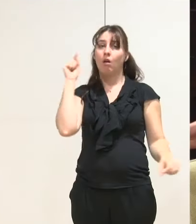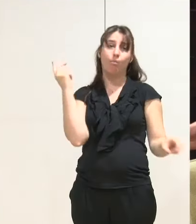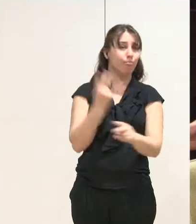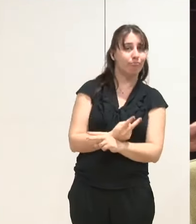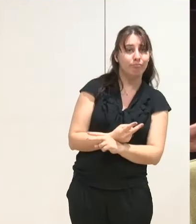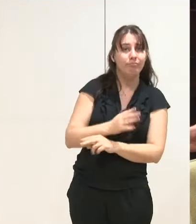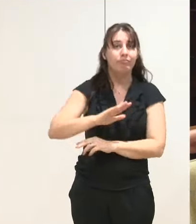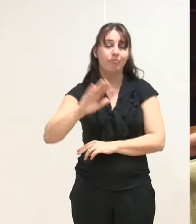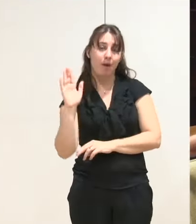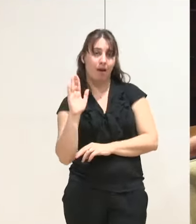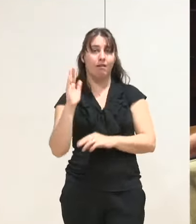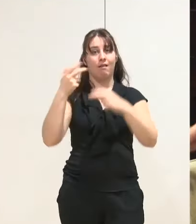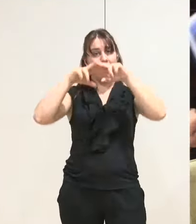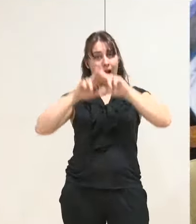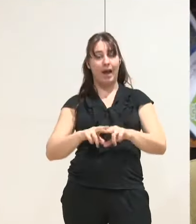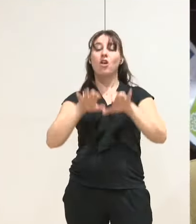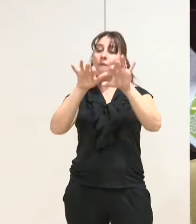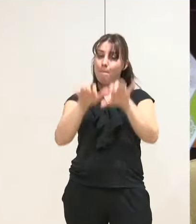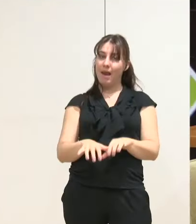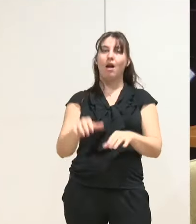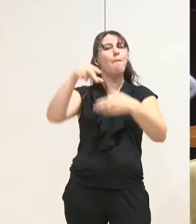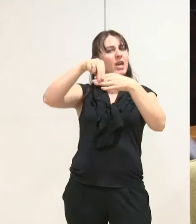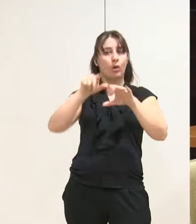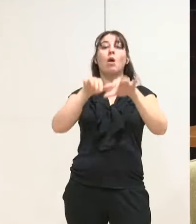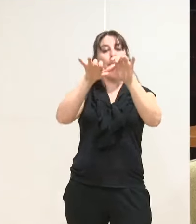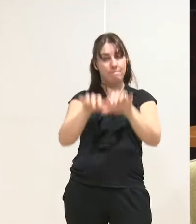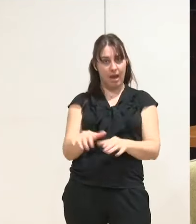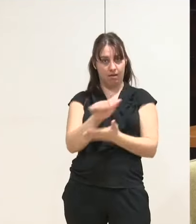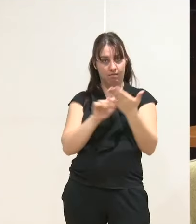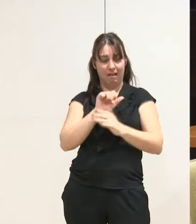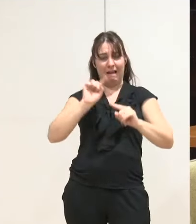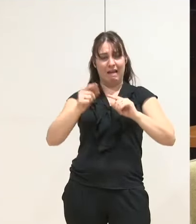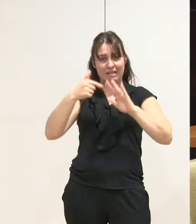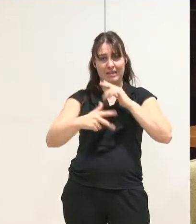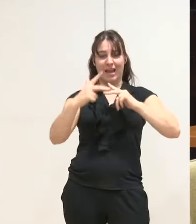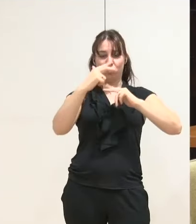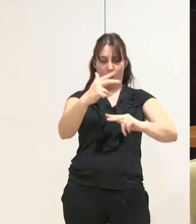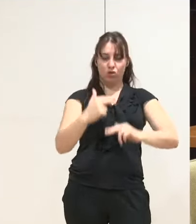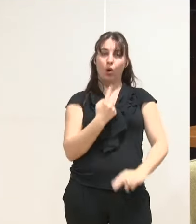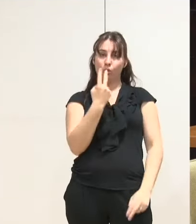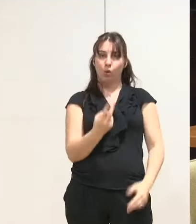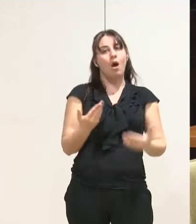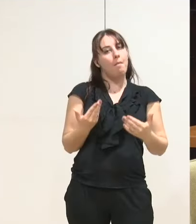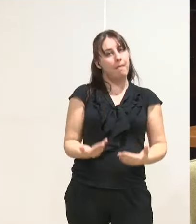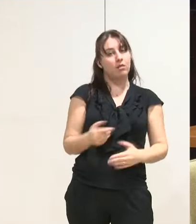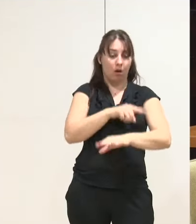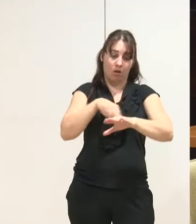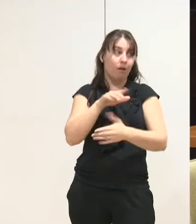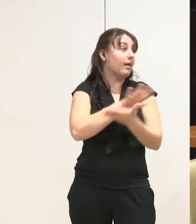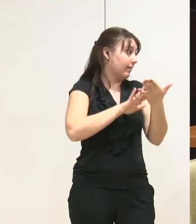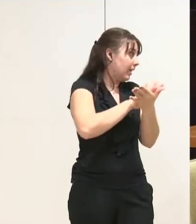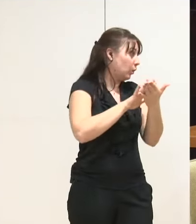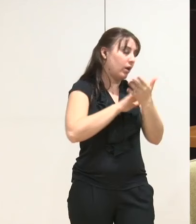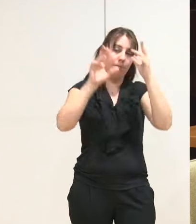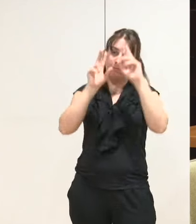effectivement dans le reste du du corps du mail il y avait le détail des deux autres temps donc je vais prendre le temps excusez-moi de